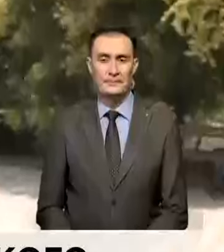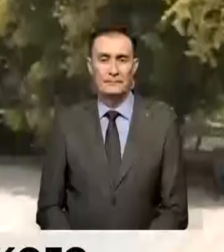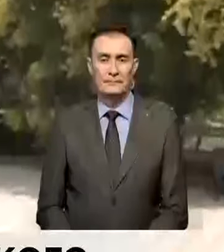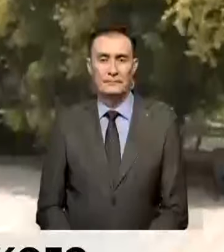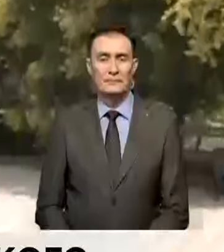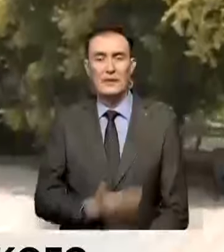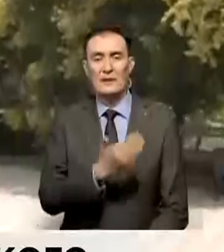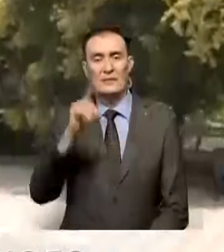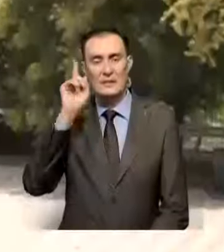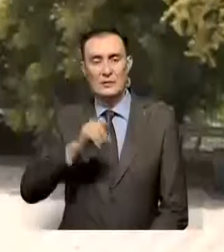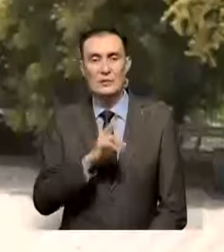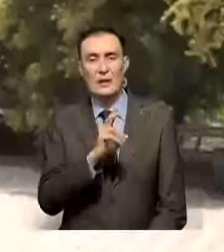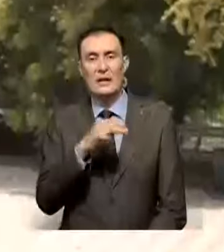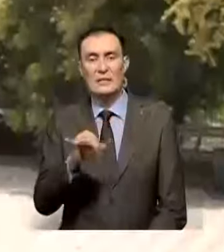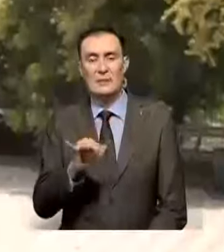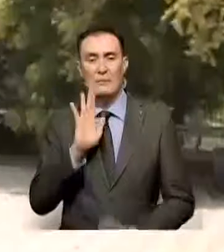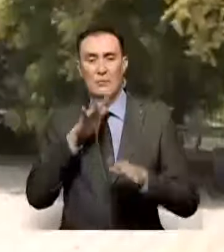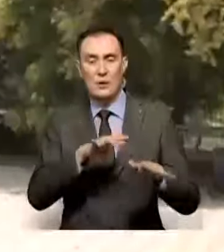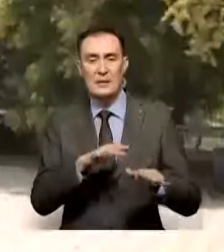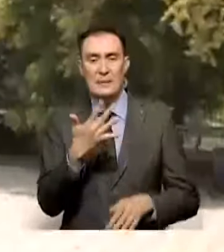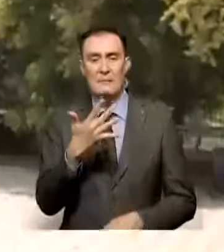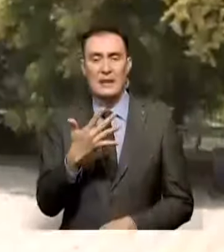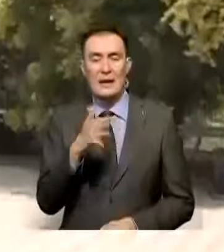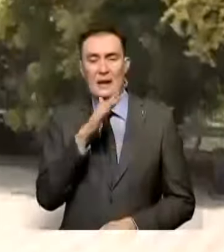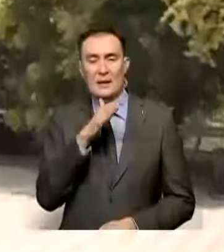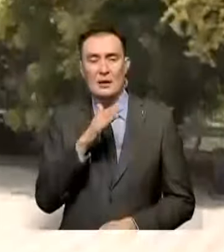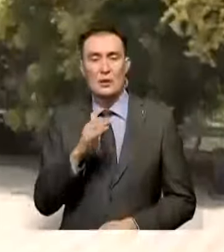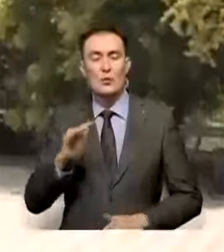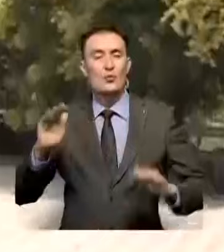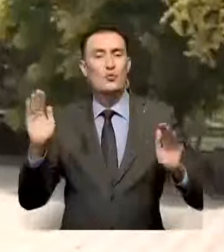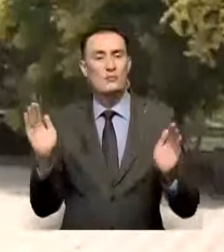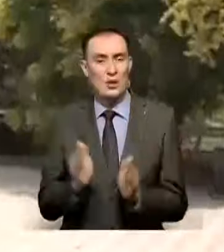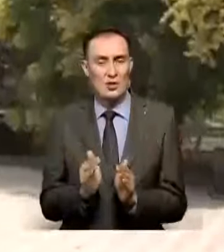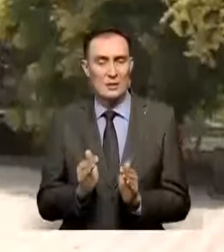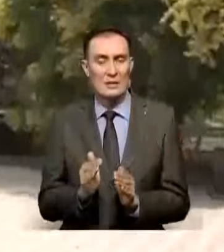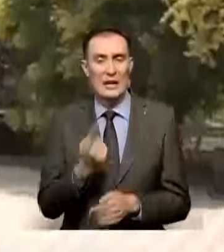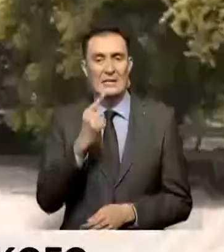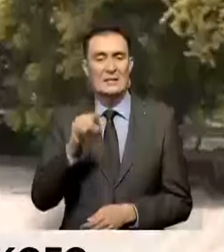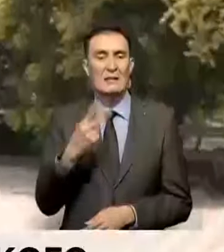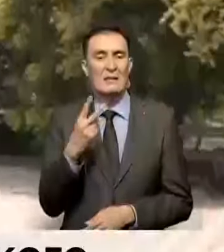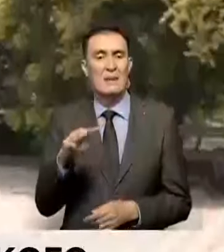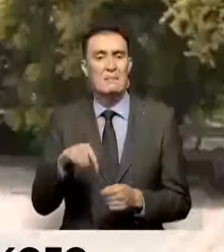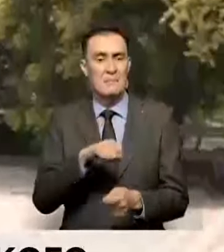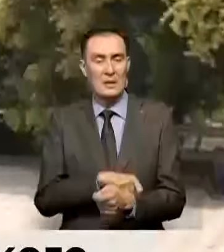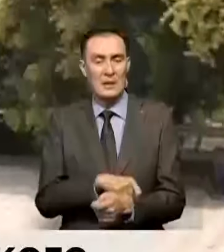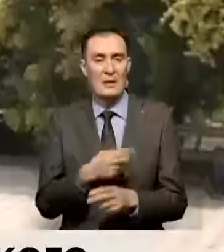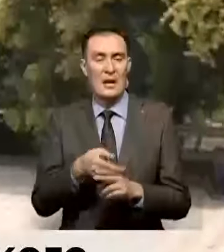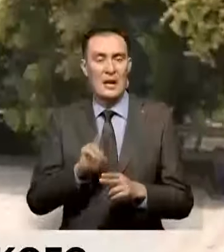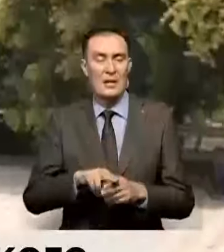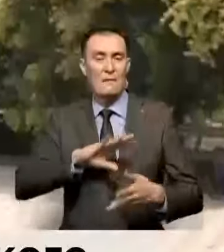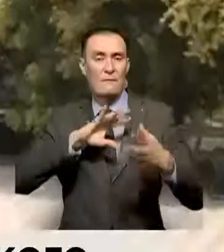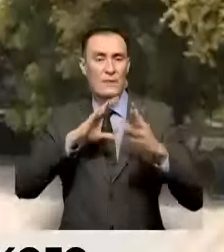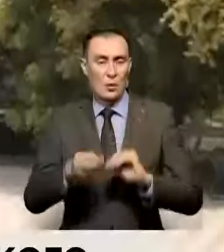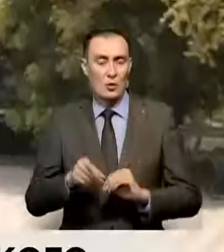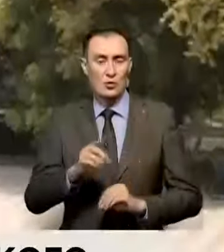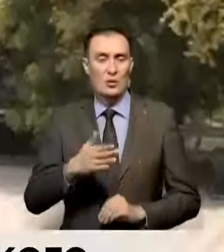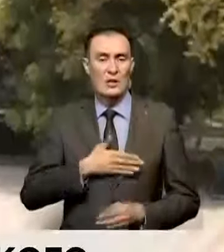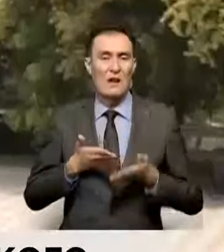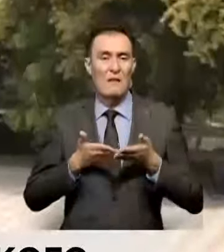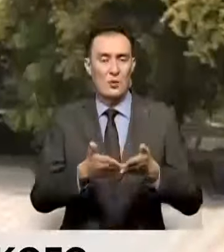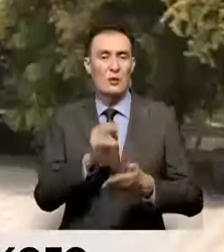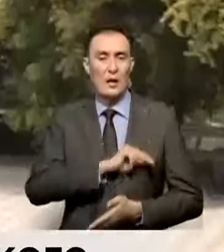Вы знаете, что в Каспийском море за последние 5 лет ушло довольно сильно, более чем на 1,2 метра. Это привело к тому, что мы сегодня флот,